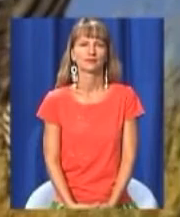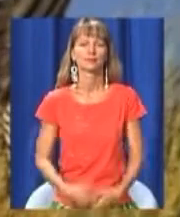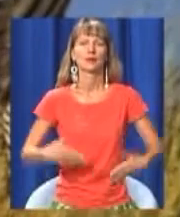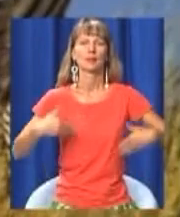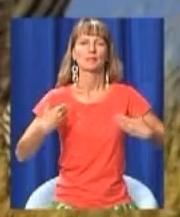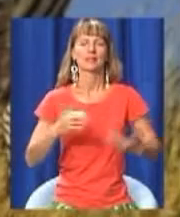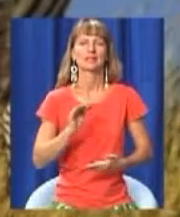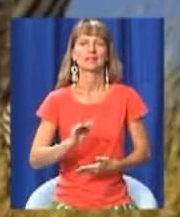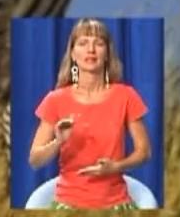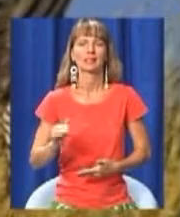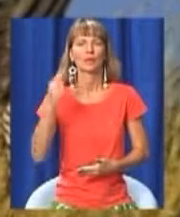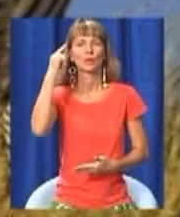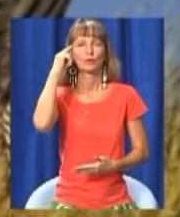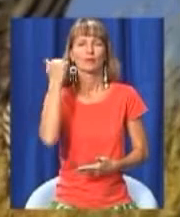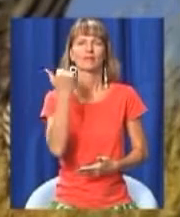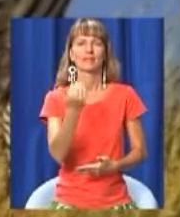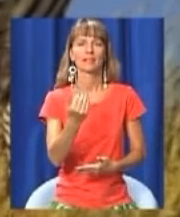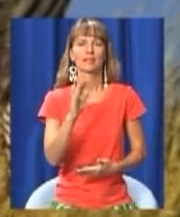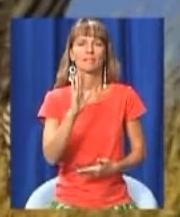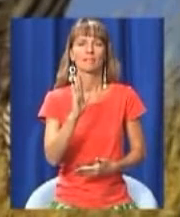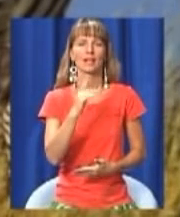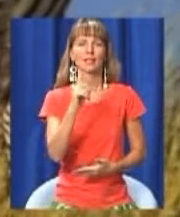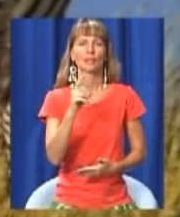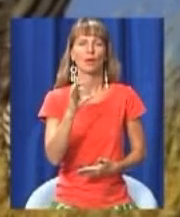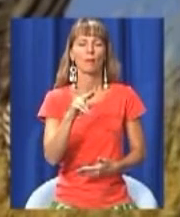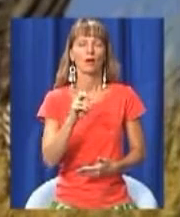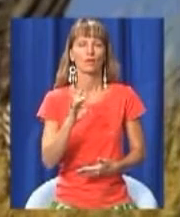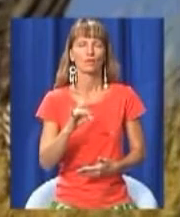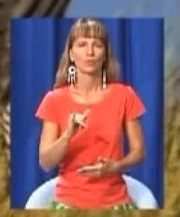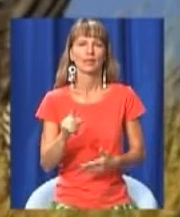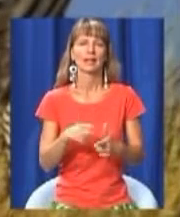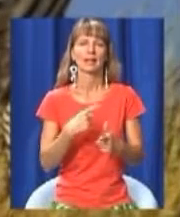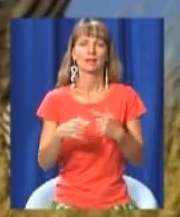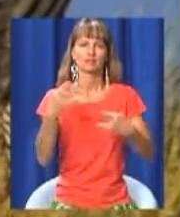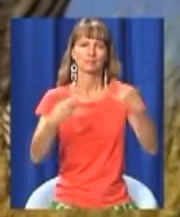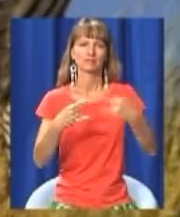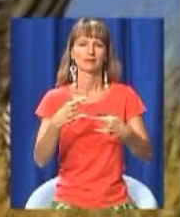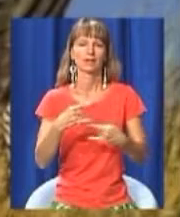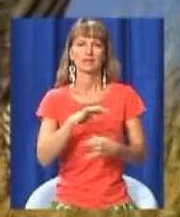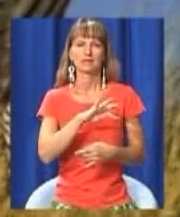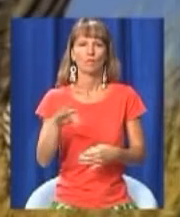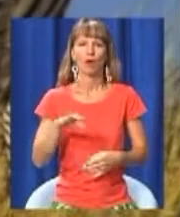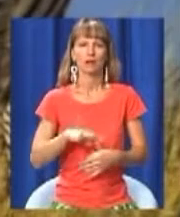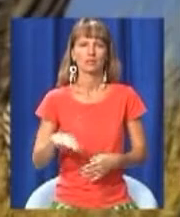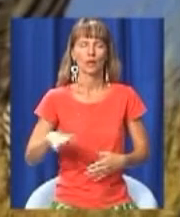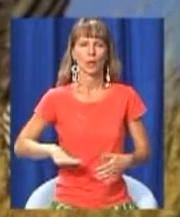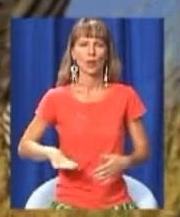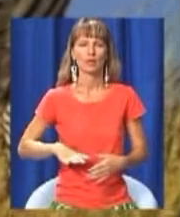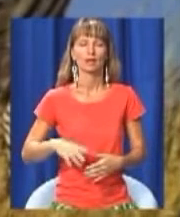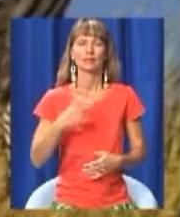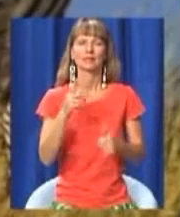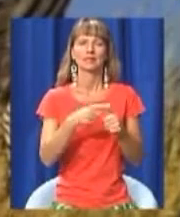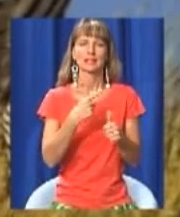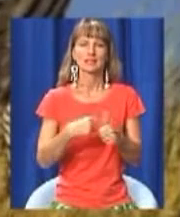Привіт, малеча! Гадаю, ви бачили в зоопарку або по телевізору смугастих коней. Так ось, називається цей кінь